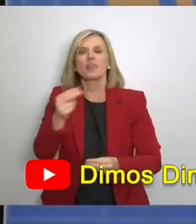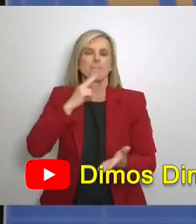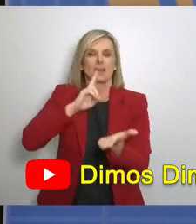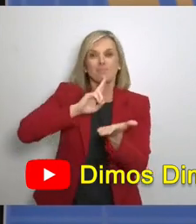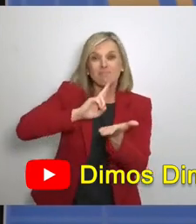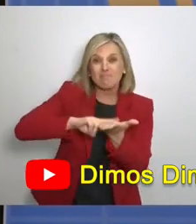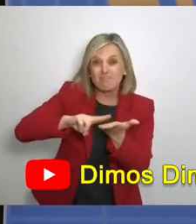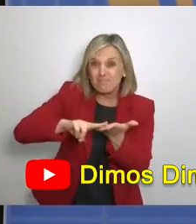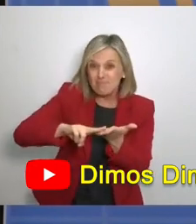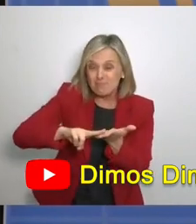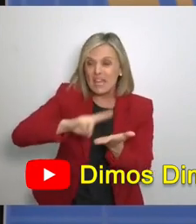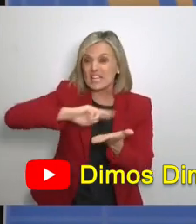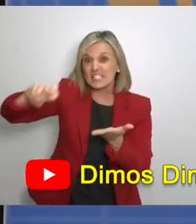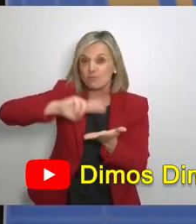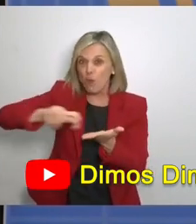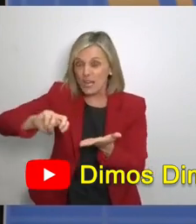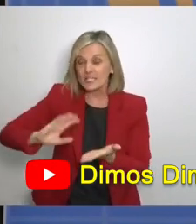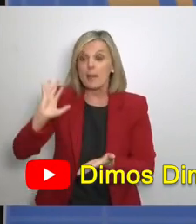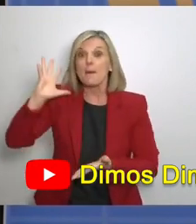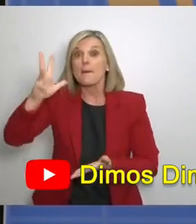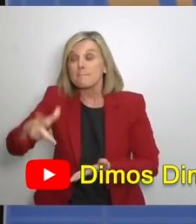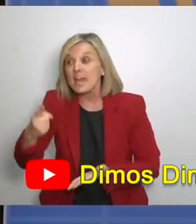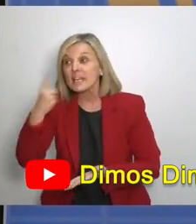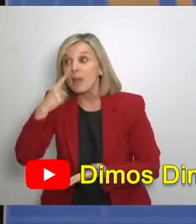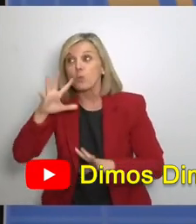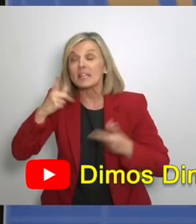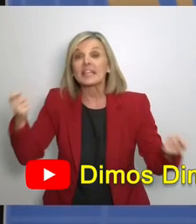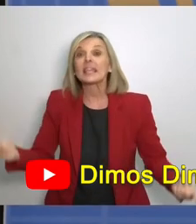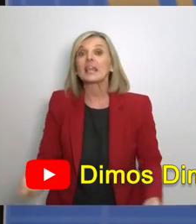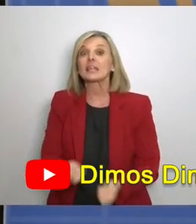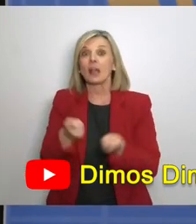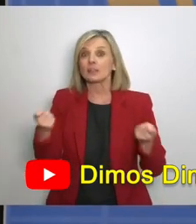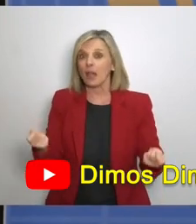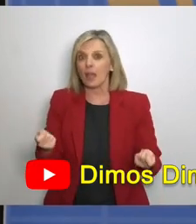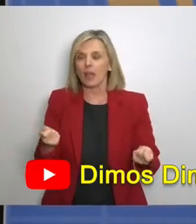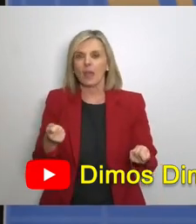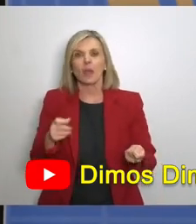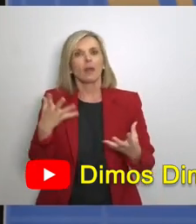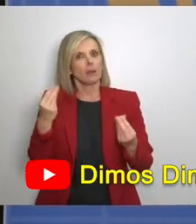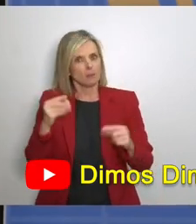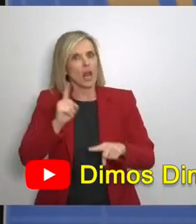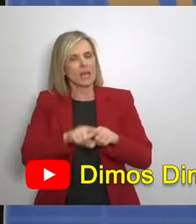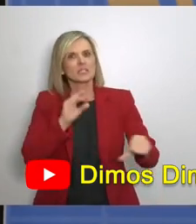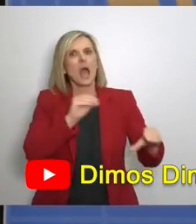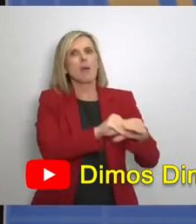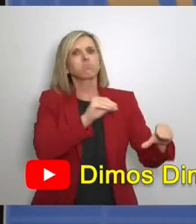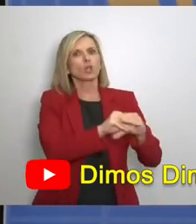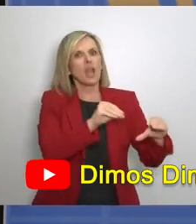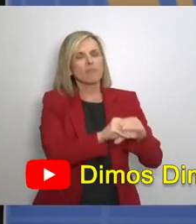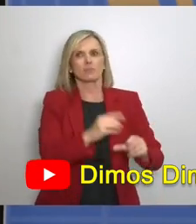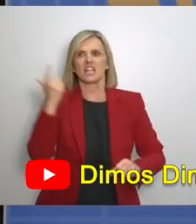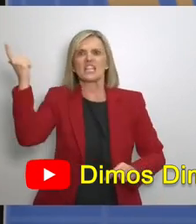εξυγιανθούν τα ταμεία θα πρέπει να δούμε τι ακριβώς έχει γίνει με τις αποταμιεύσεις των ελλήνων ε τόσο για το